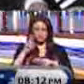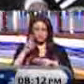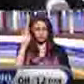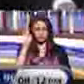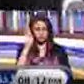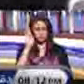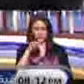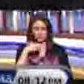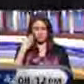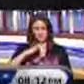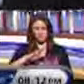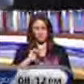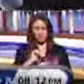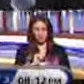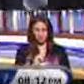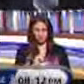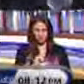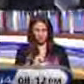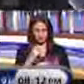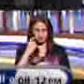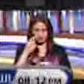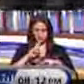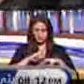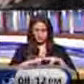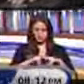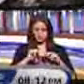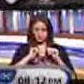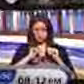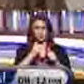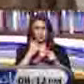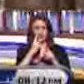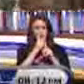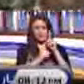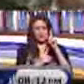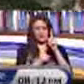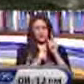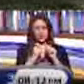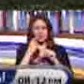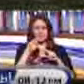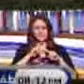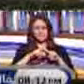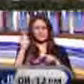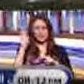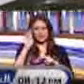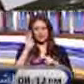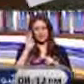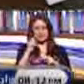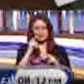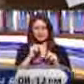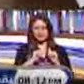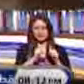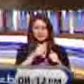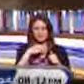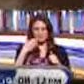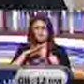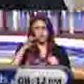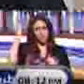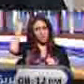الإنجيلية الأولى، والدكتور أندريا زكي نائب رئيس الطائفة الإنجيلية وممثل مطران